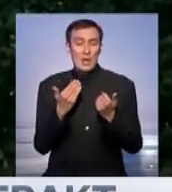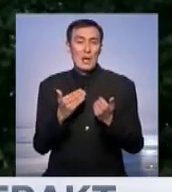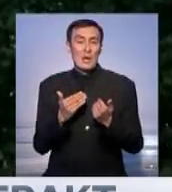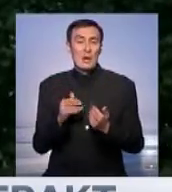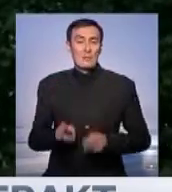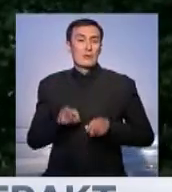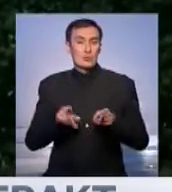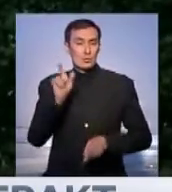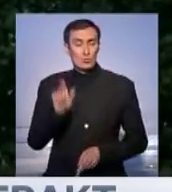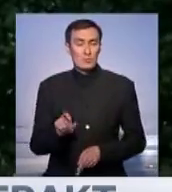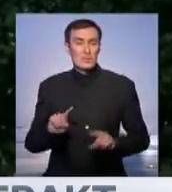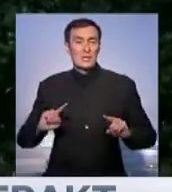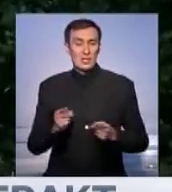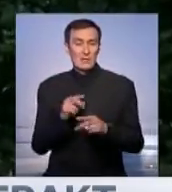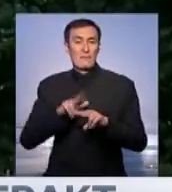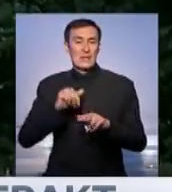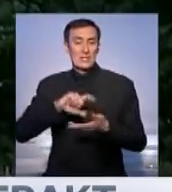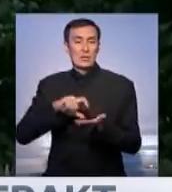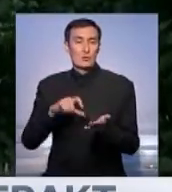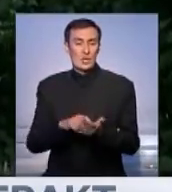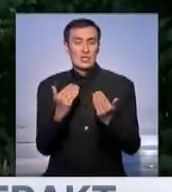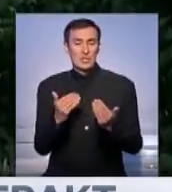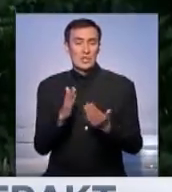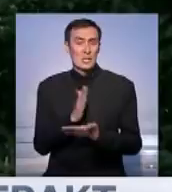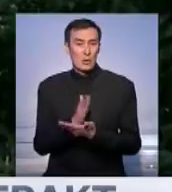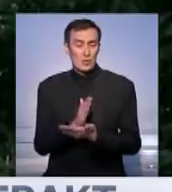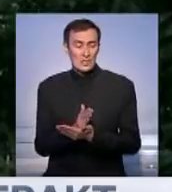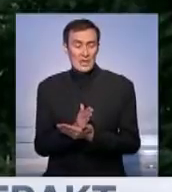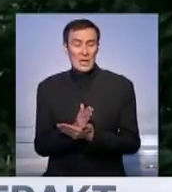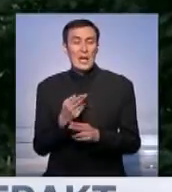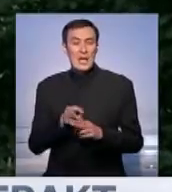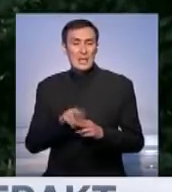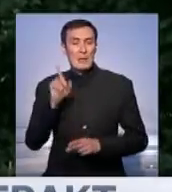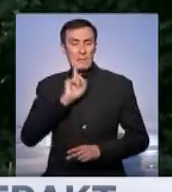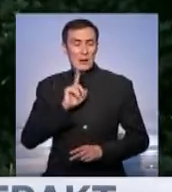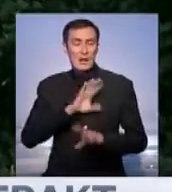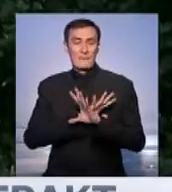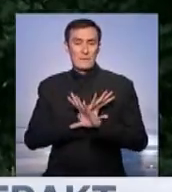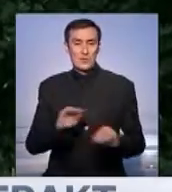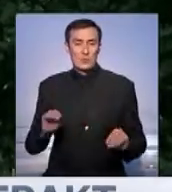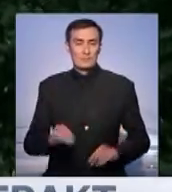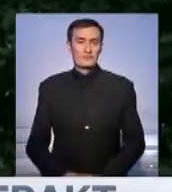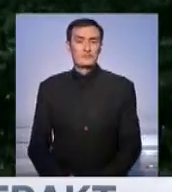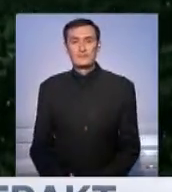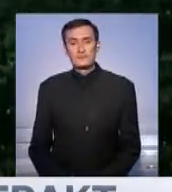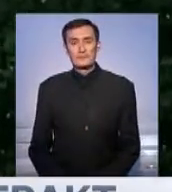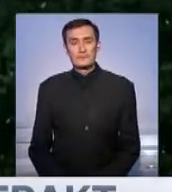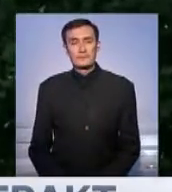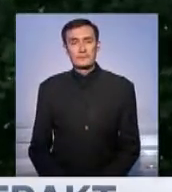сейчас находится в полицейском участке. Идет расследование. Это все, что я могу рассказать на данный момент.